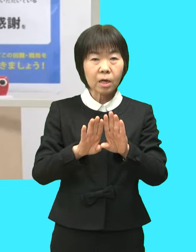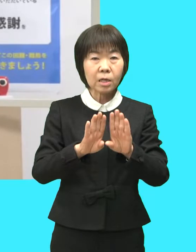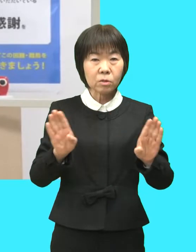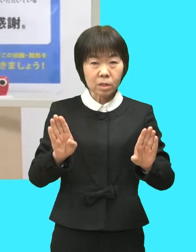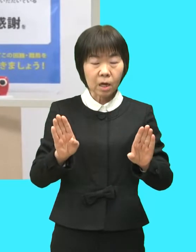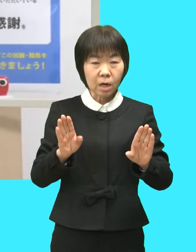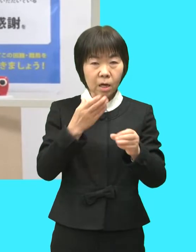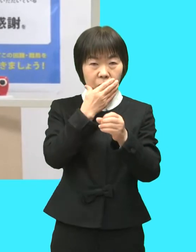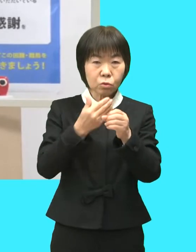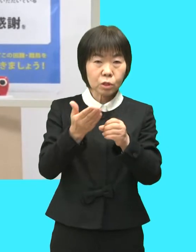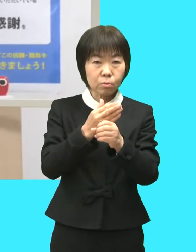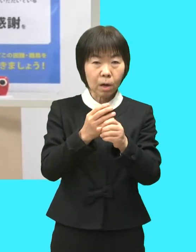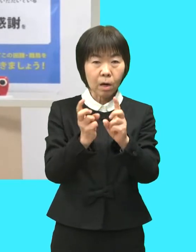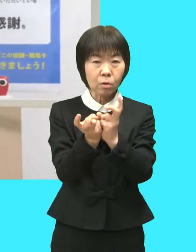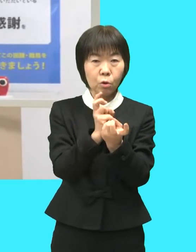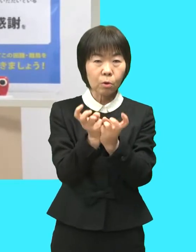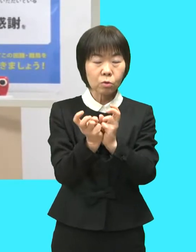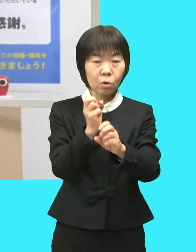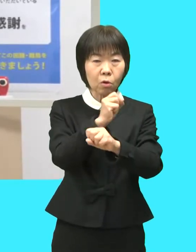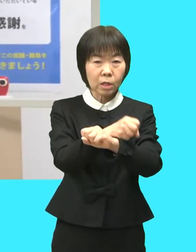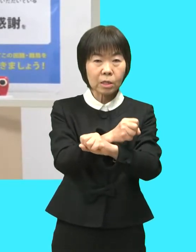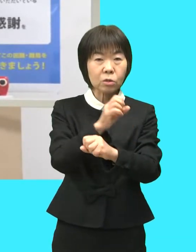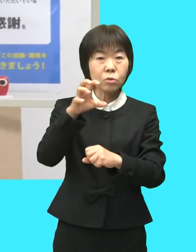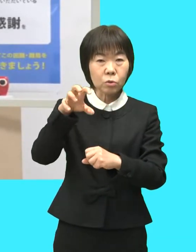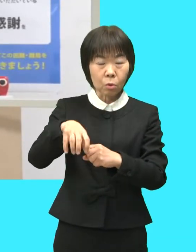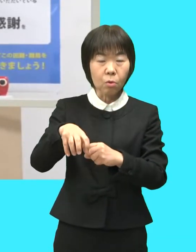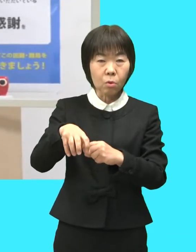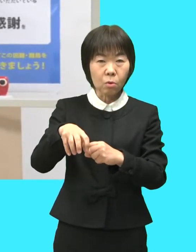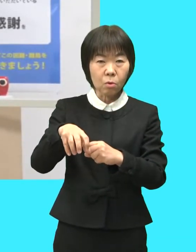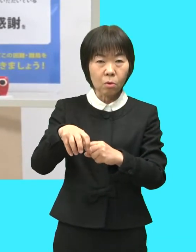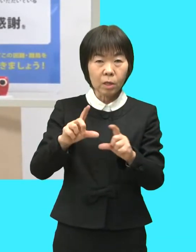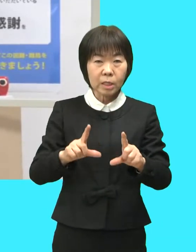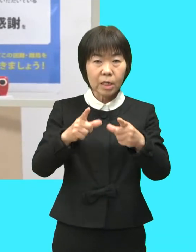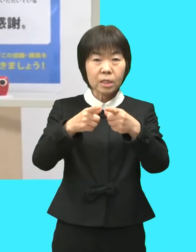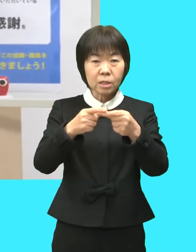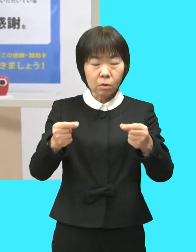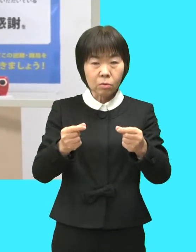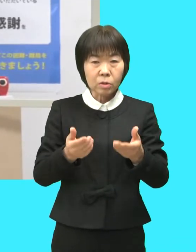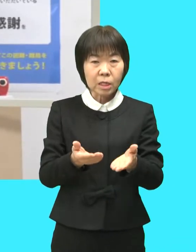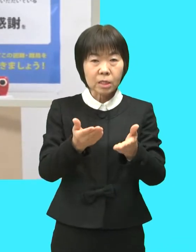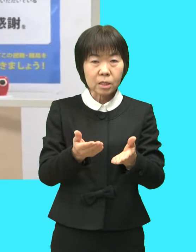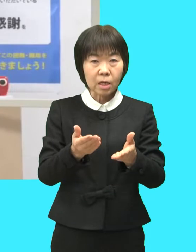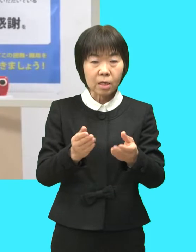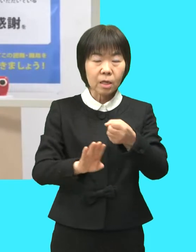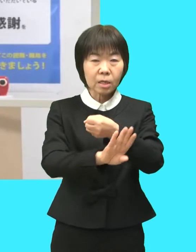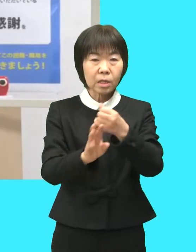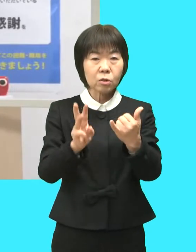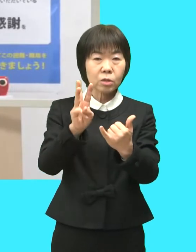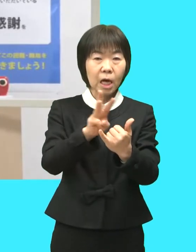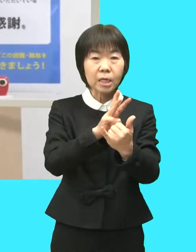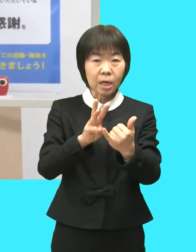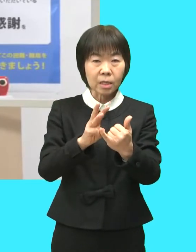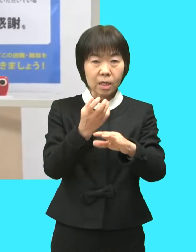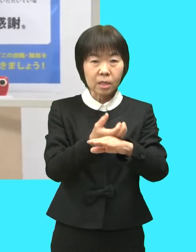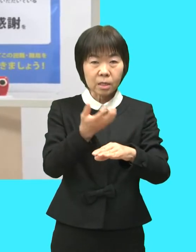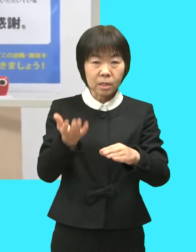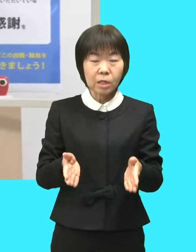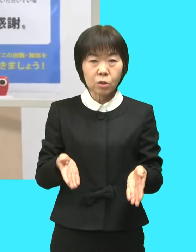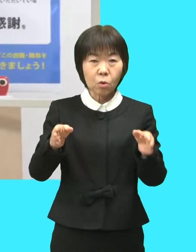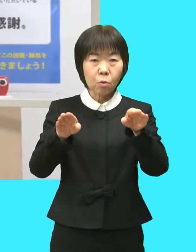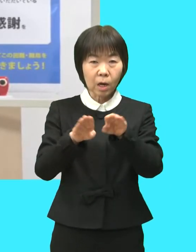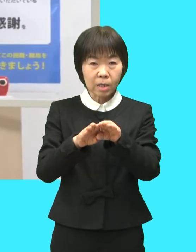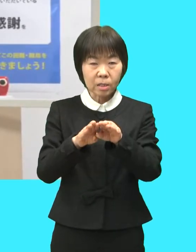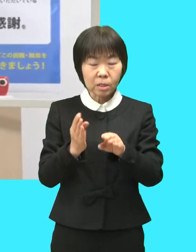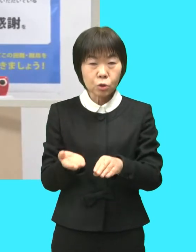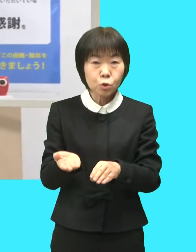した福島ロボットテストフィールドや東日本大震災・原子力災害伝承館に